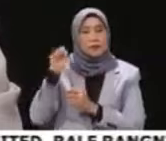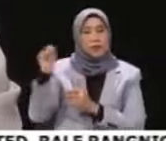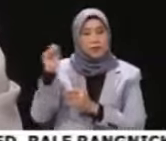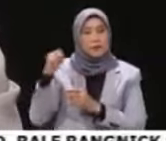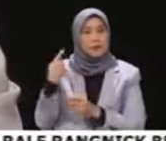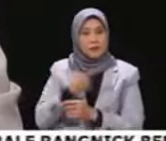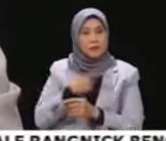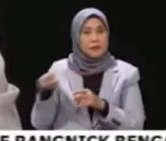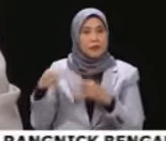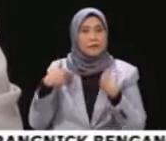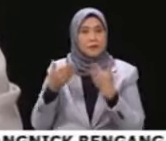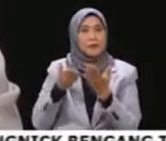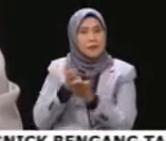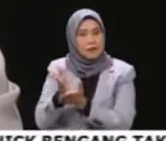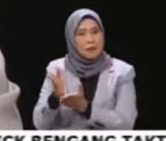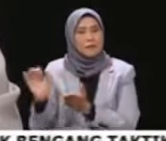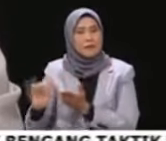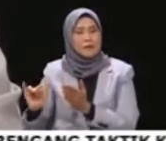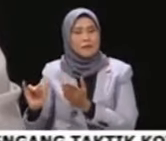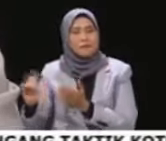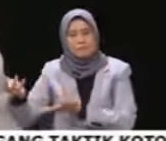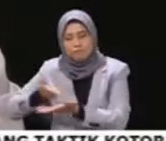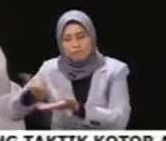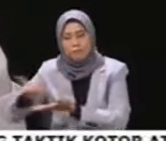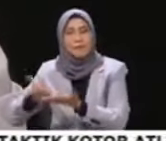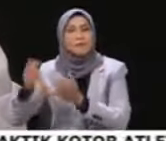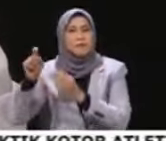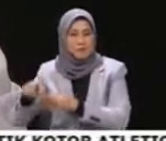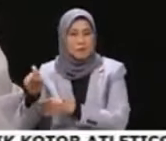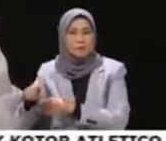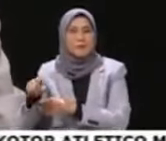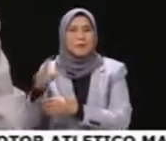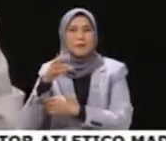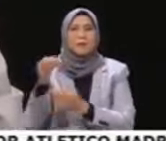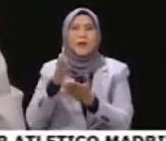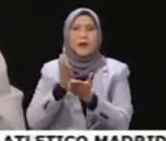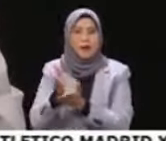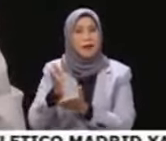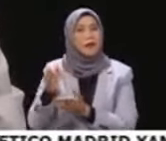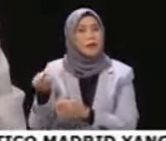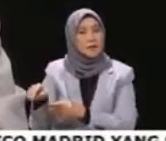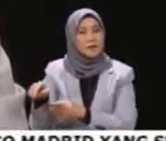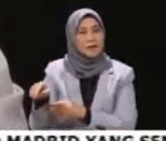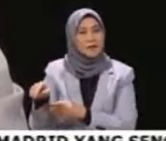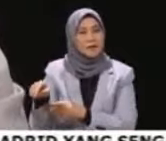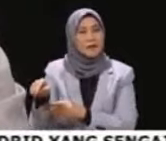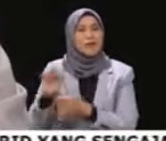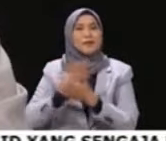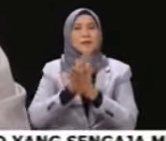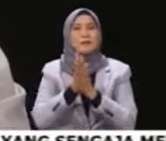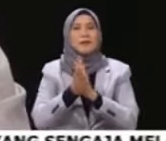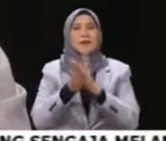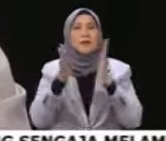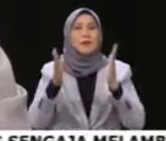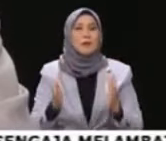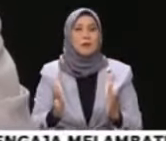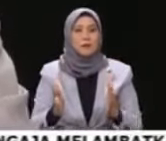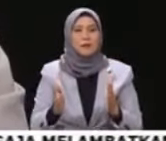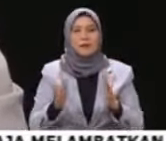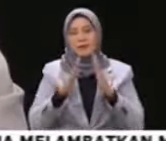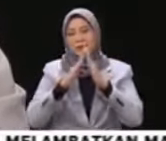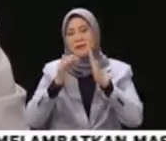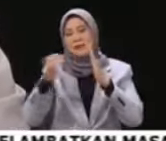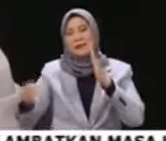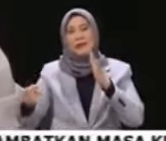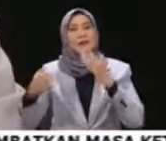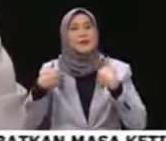hak. Hak saudara dan juga hak jiran. Serta hak dia itu sebagai orang yang apa, hak jiran sendiri.